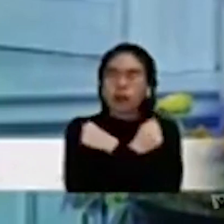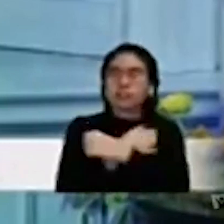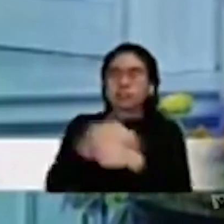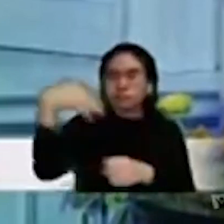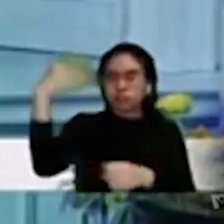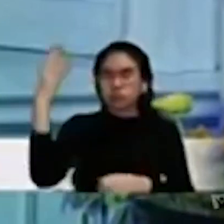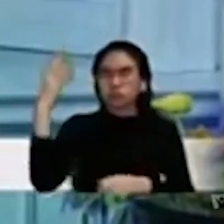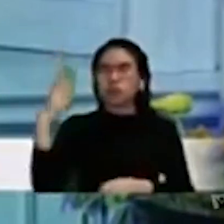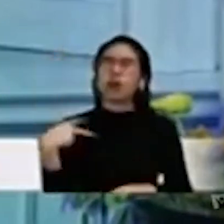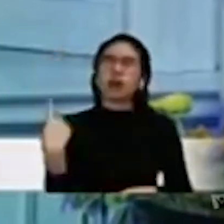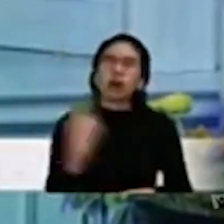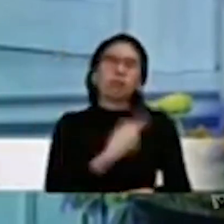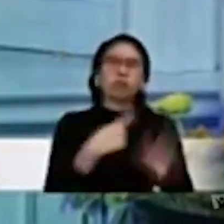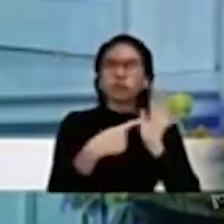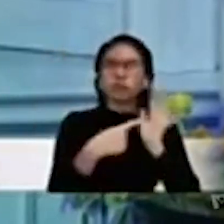dalam pelayanan kami.